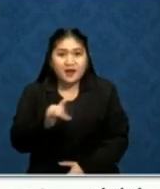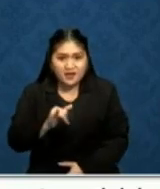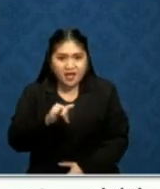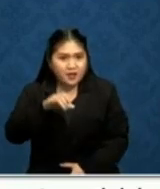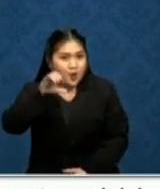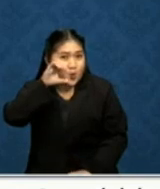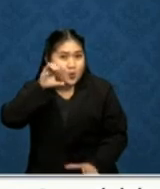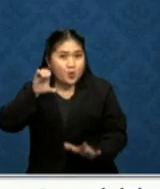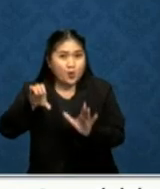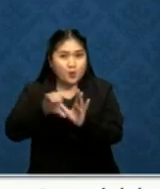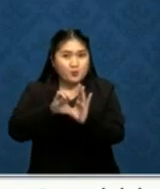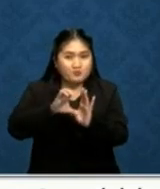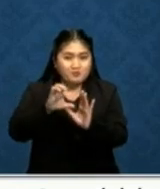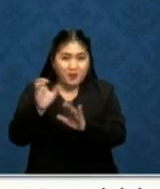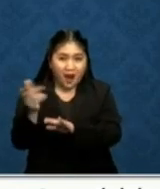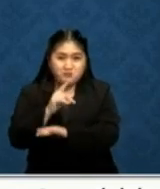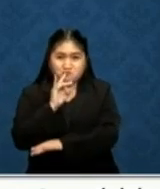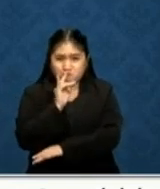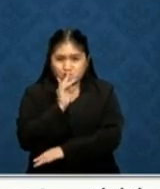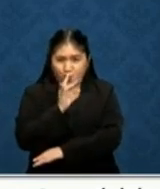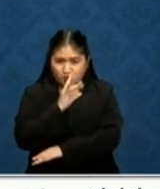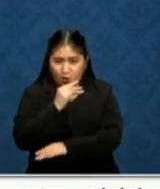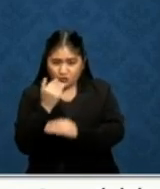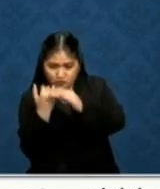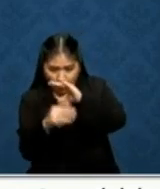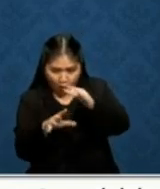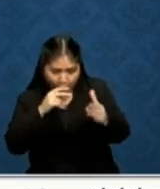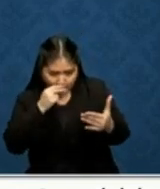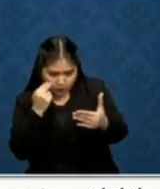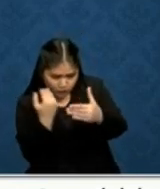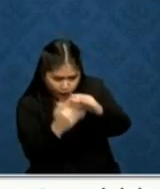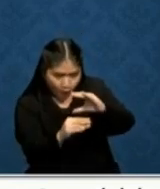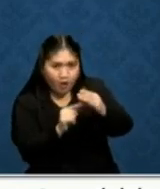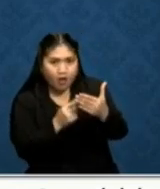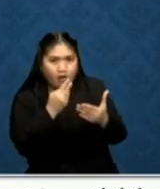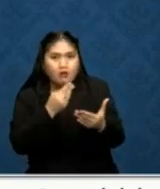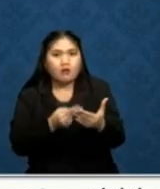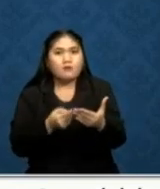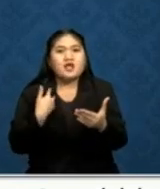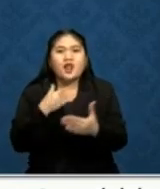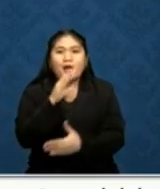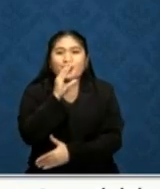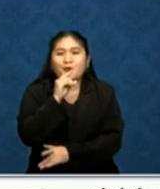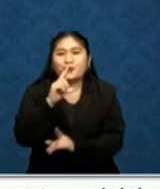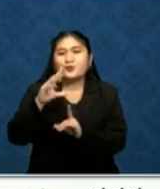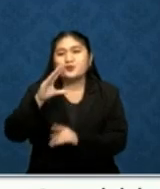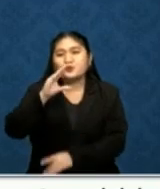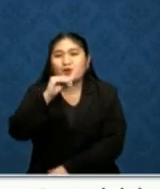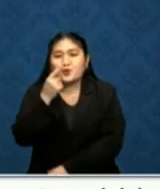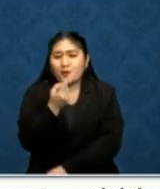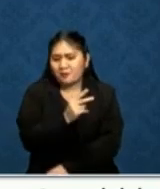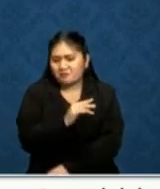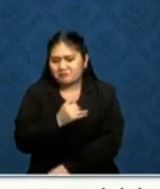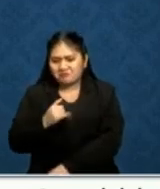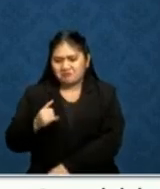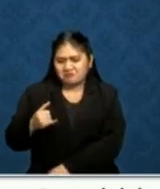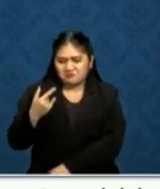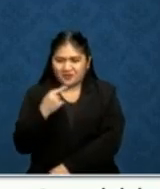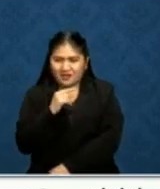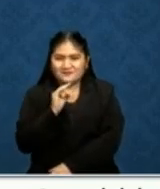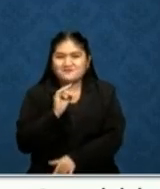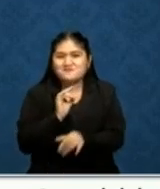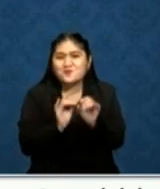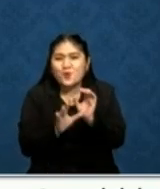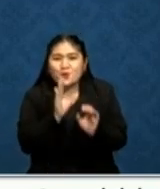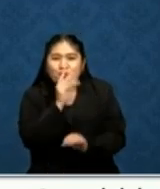พลามกอนาจารไปให้นักเรียนหรือแม้แต่วาจาคำพูดประเภท2แง่3งามแทะโล